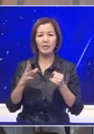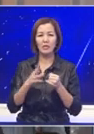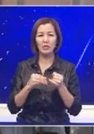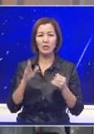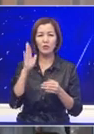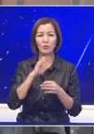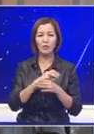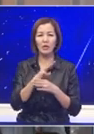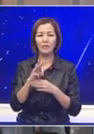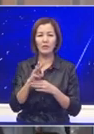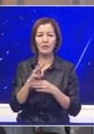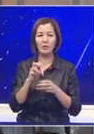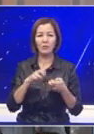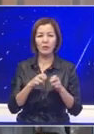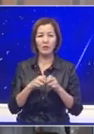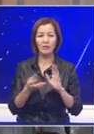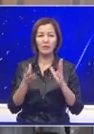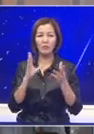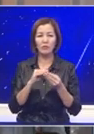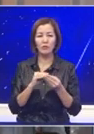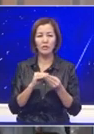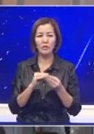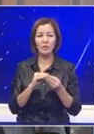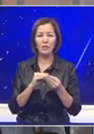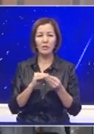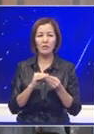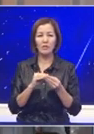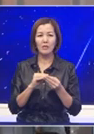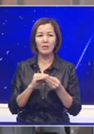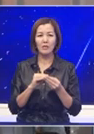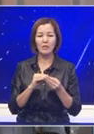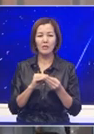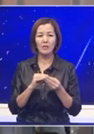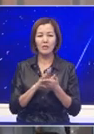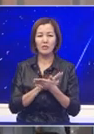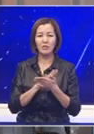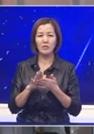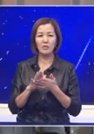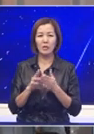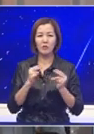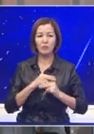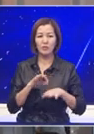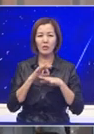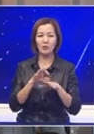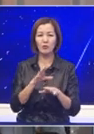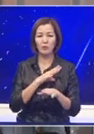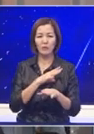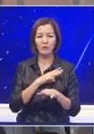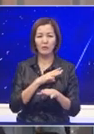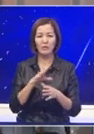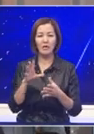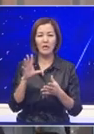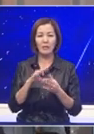сумен қамтамасыз ету мәселесі бойынша каналдарды механизированный очистка дейміз ғой, соны жұмыстар жүргізіп жатырмыз. Онымен